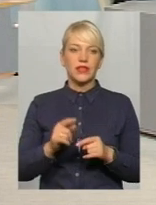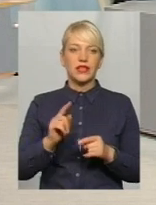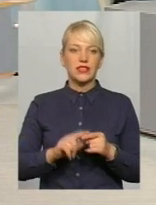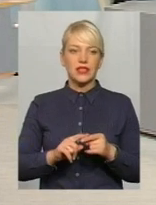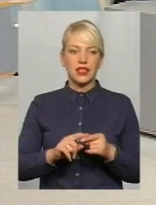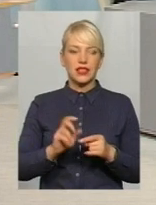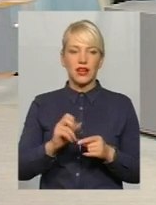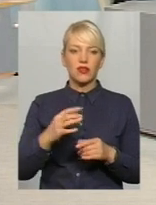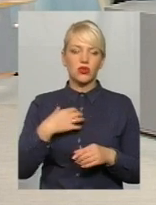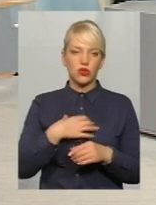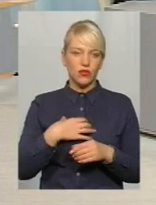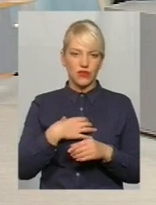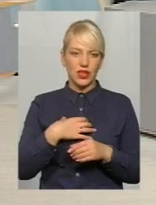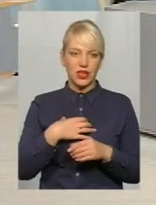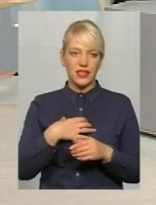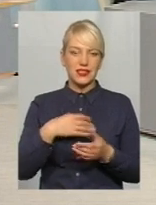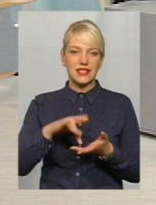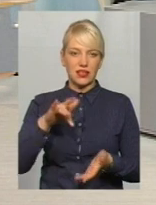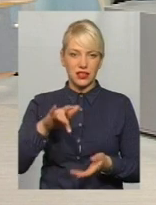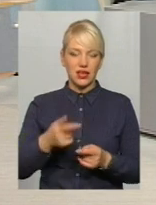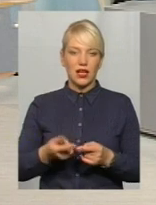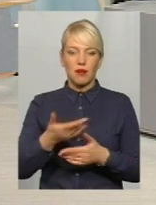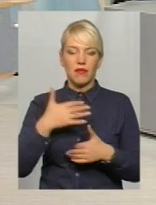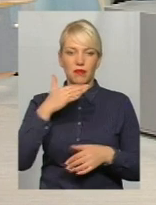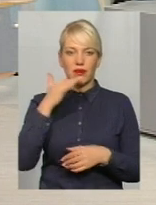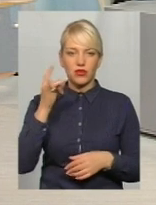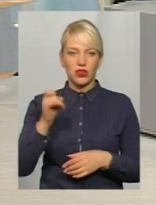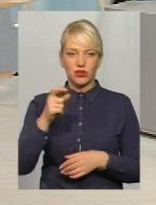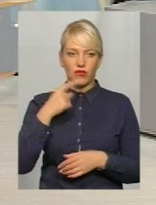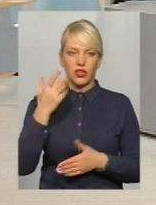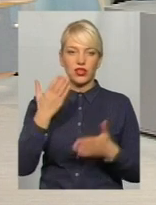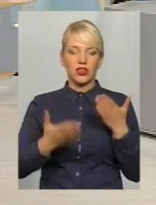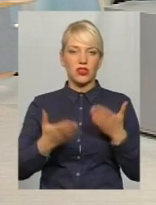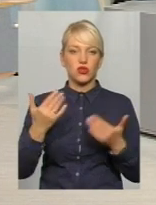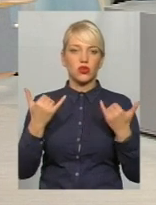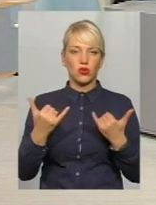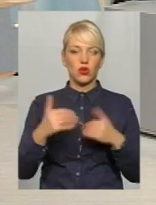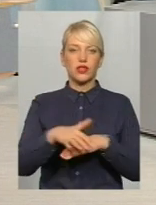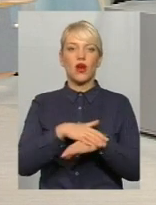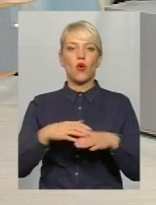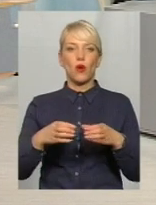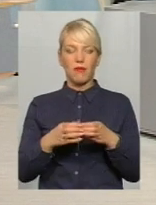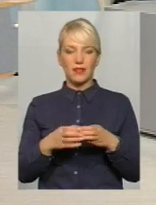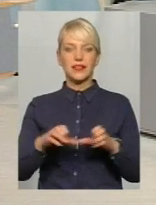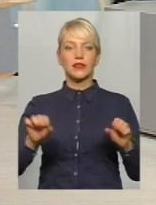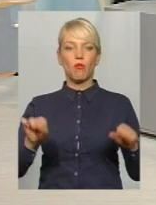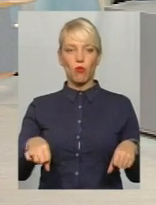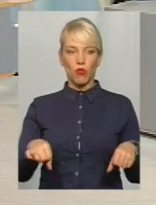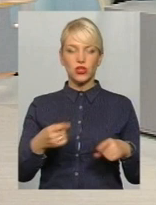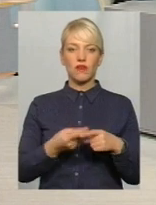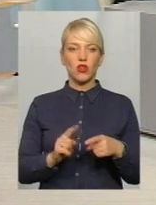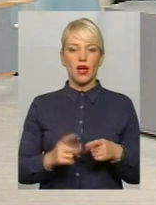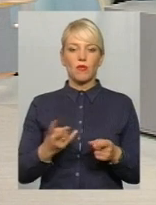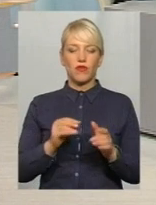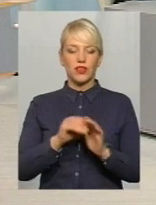Центру первинної допомоги. Ми неодноразово говорили про те, що якщо сьогодні громада спроможна, вона повинна